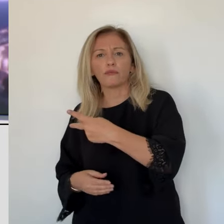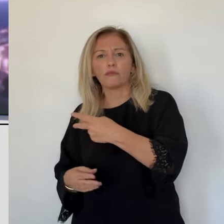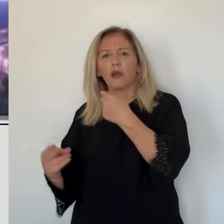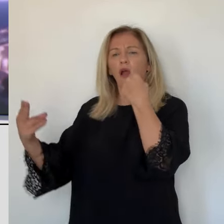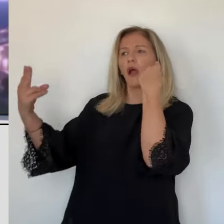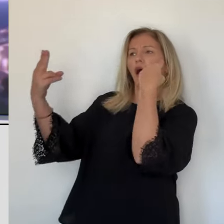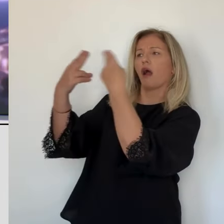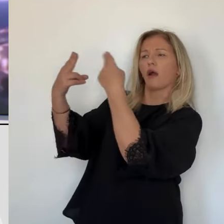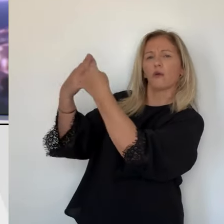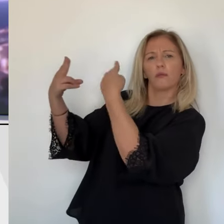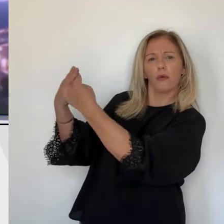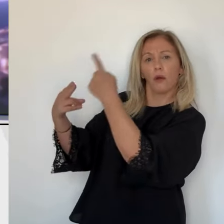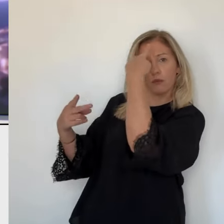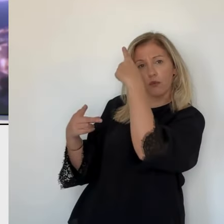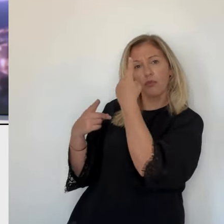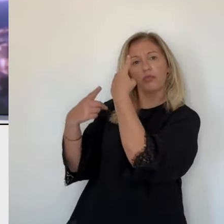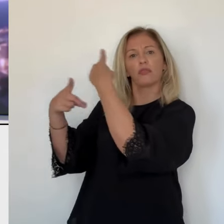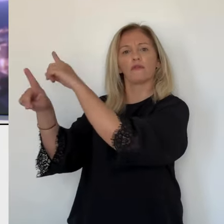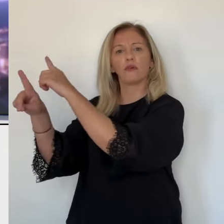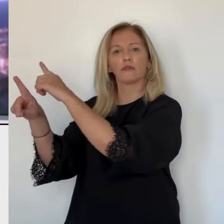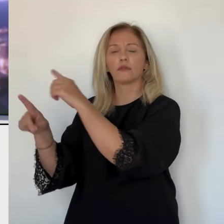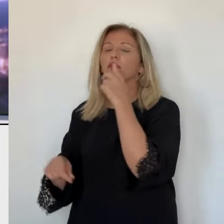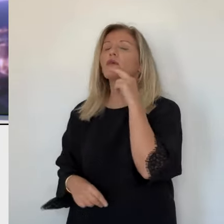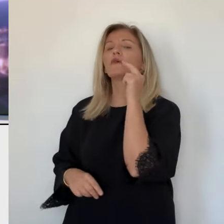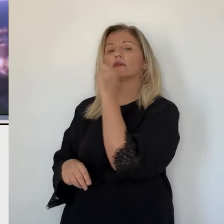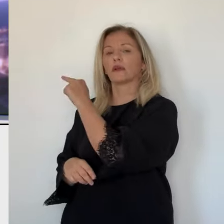Sur place, Marie-Françoise Stéphanie Jennifer Capaille.